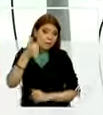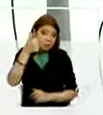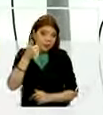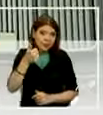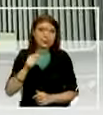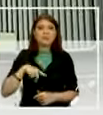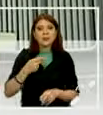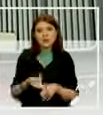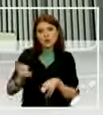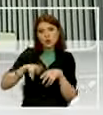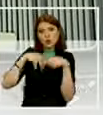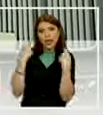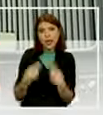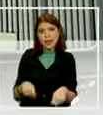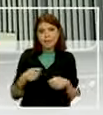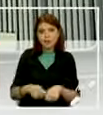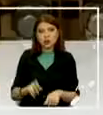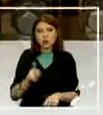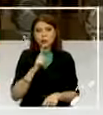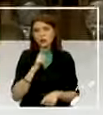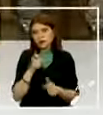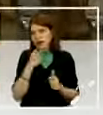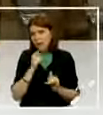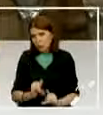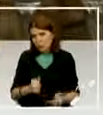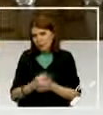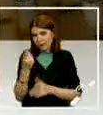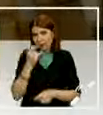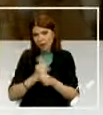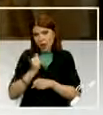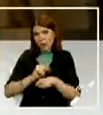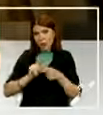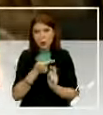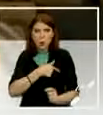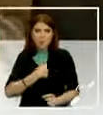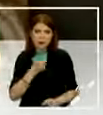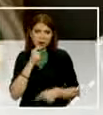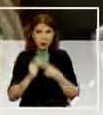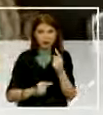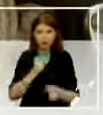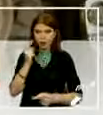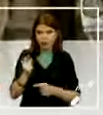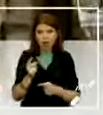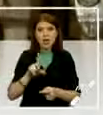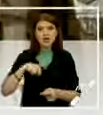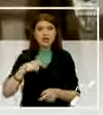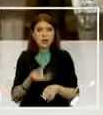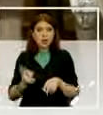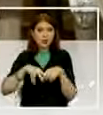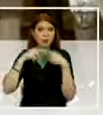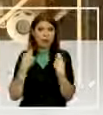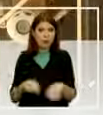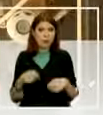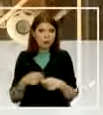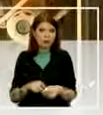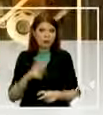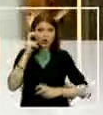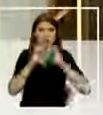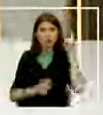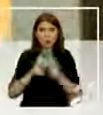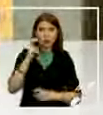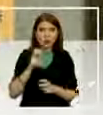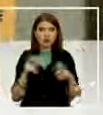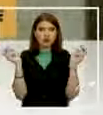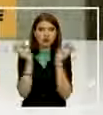fie supraimpozitați cel puțin anul acesta, până la 1 ianuarie sau până în martie anul viitor, să fie supraimpozitați producătorii